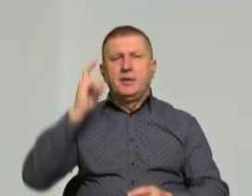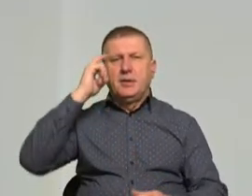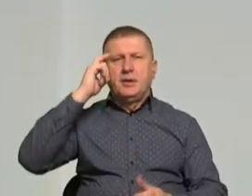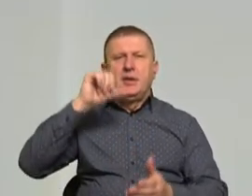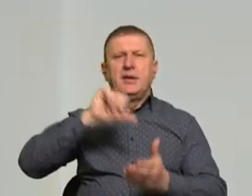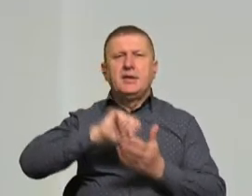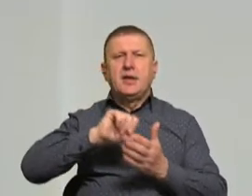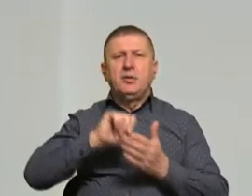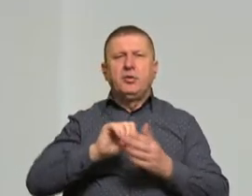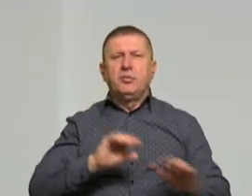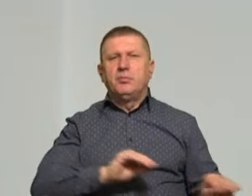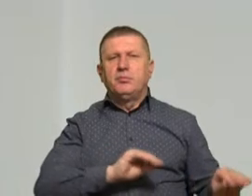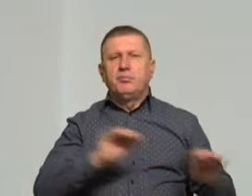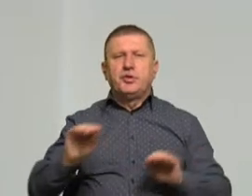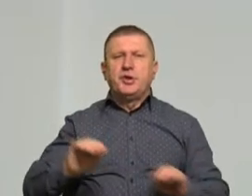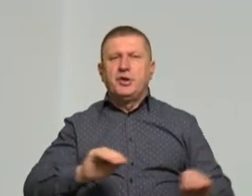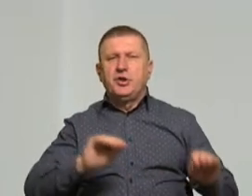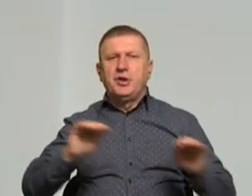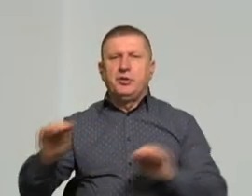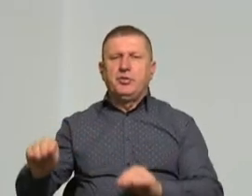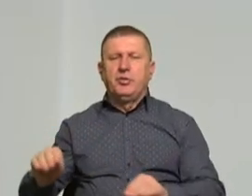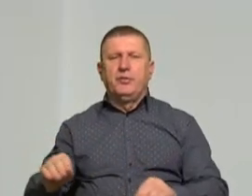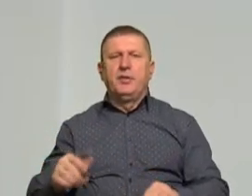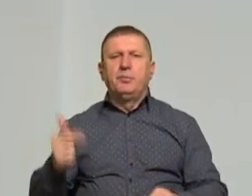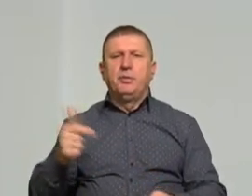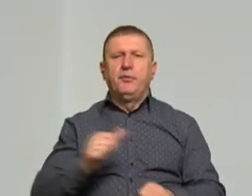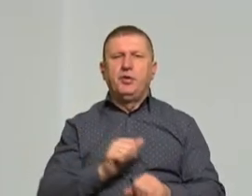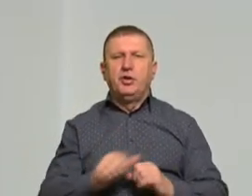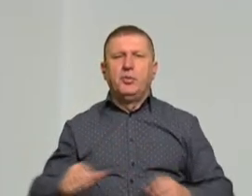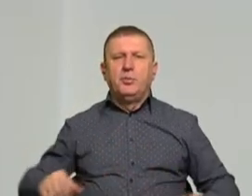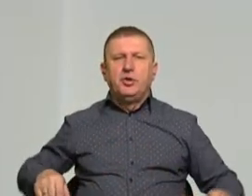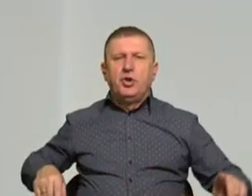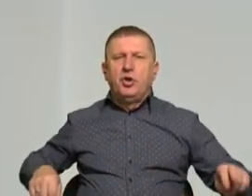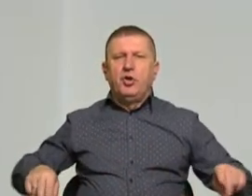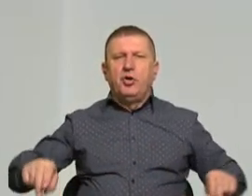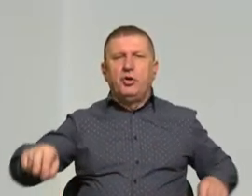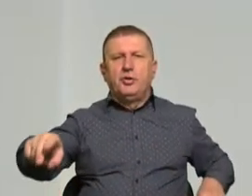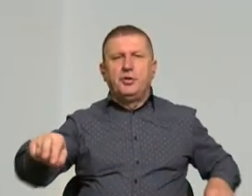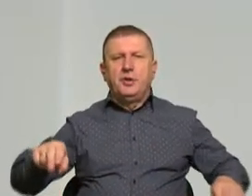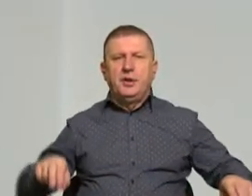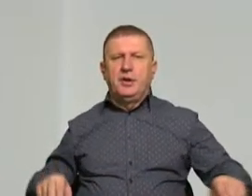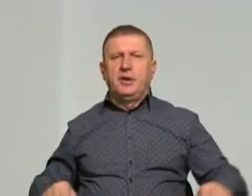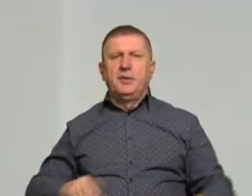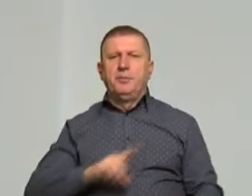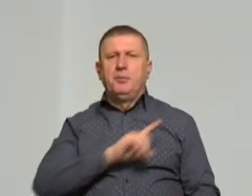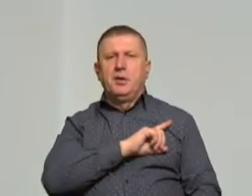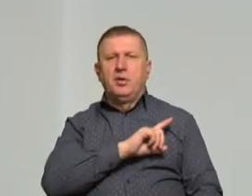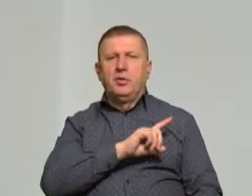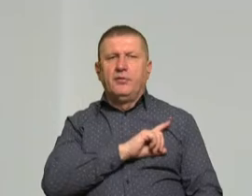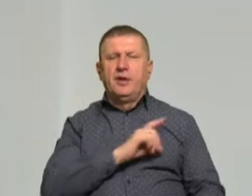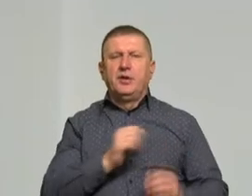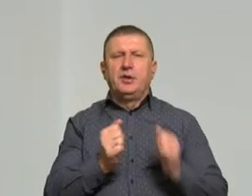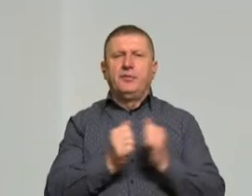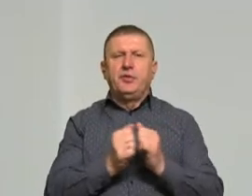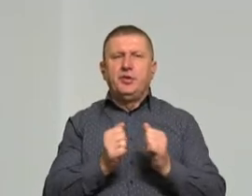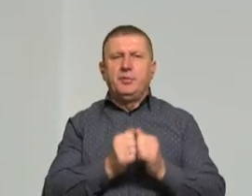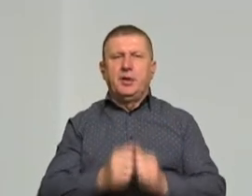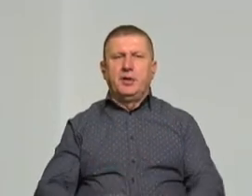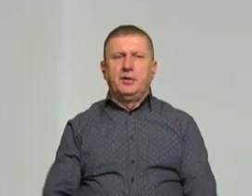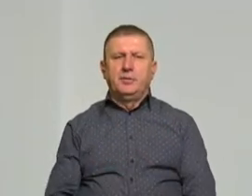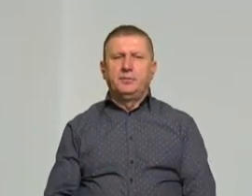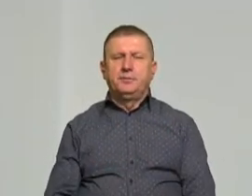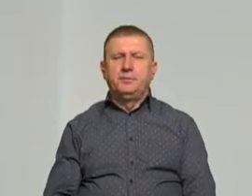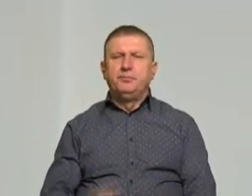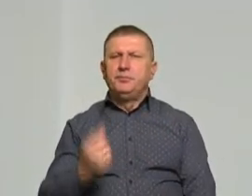również chciałabym zwrócić uwagę na pieszych, czyli chodniki. Dbało się o te chodniki w trakcie zimy, postulowaliśmy to, troszeczkę